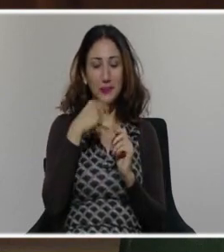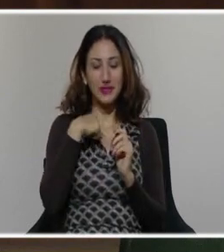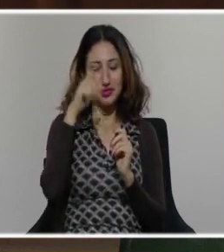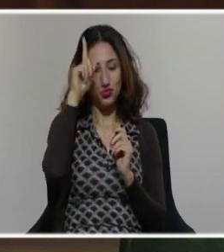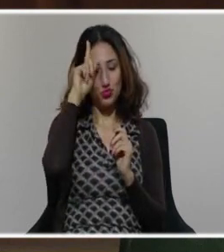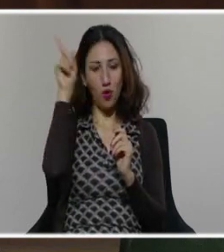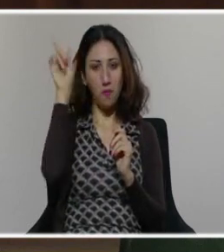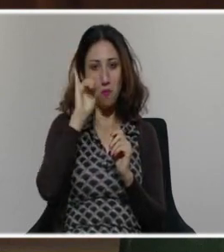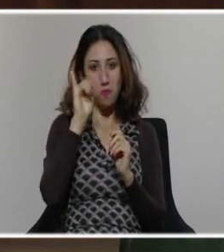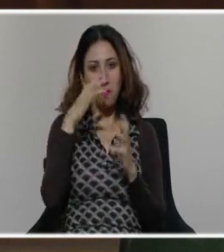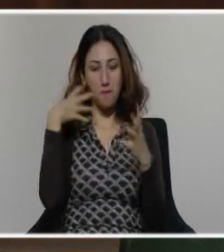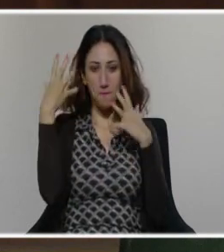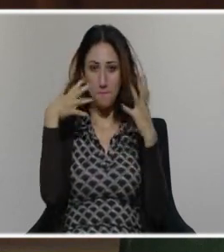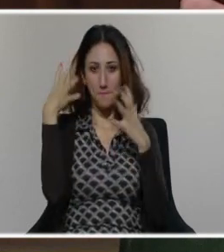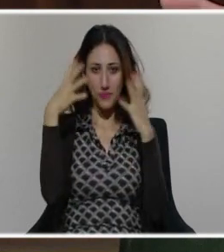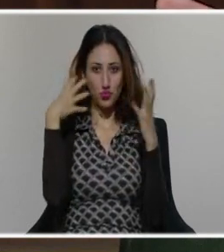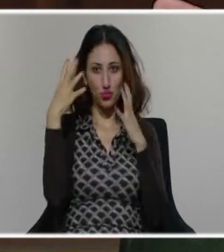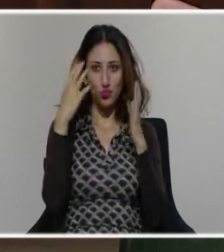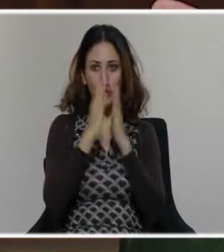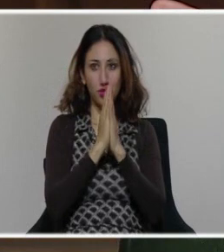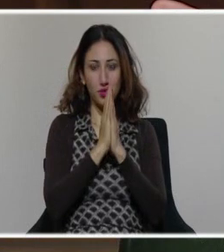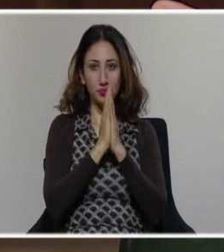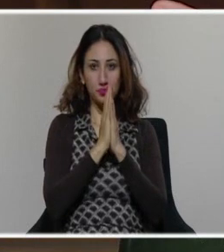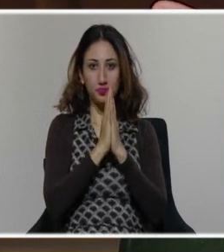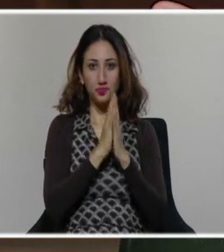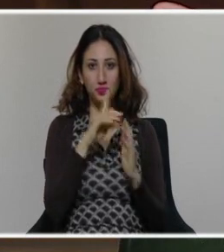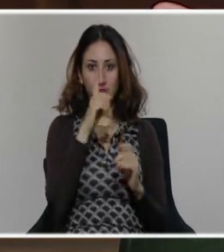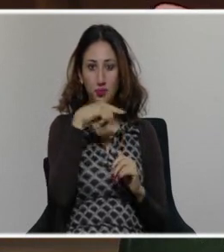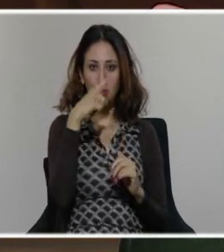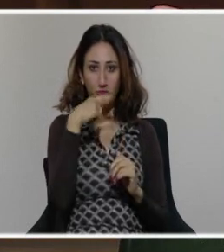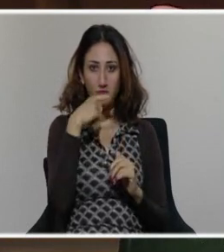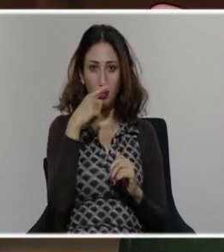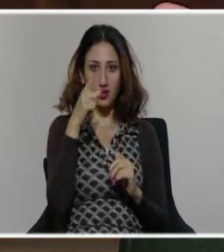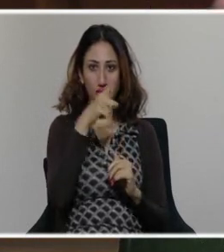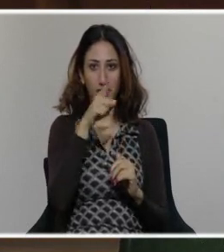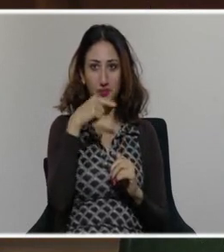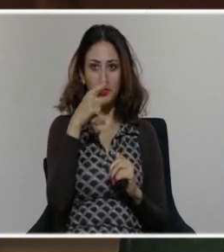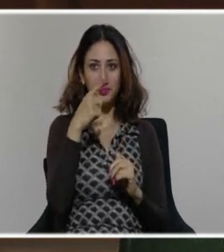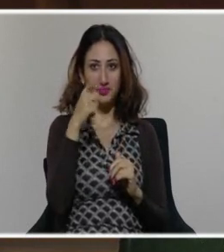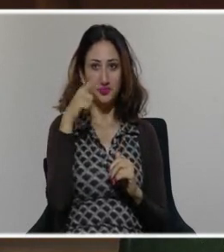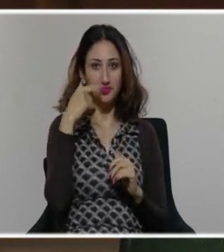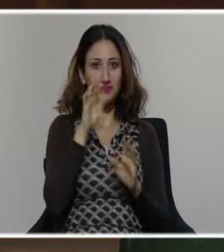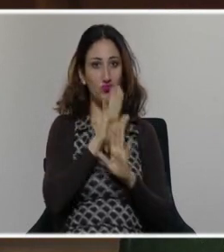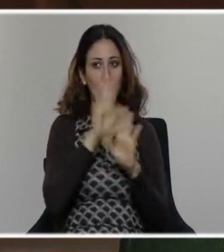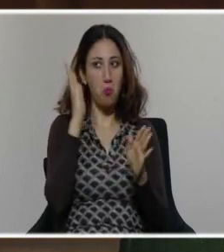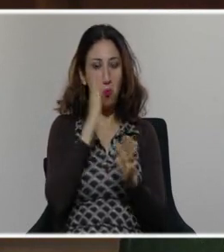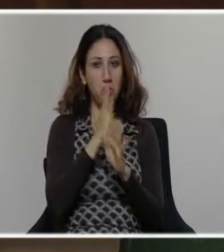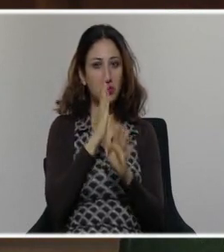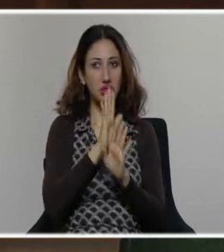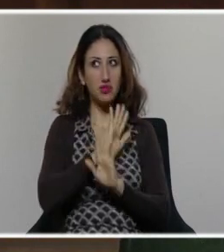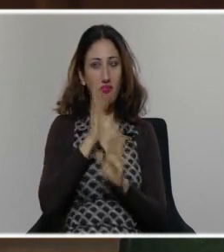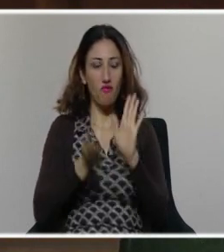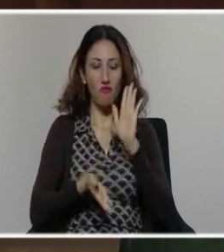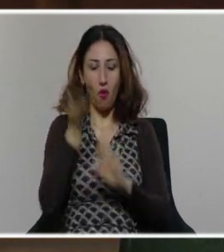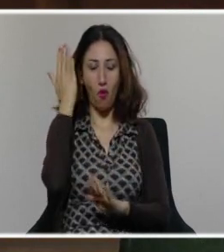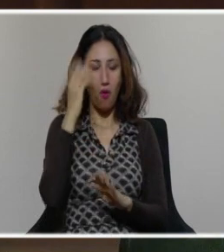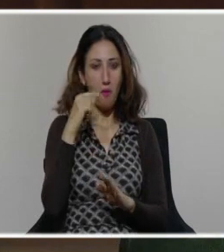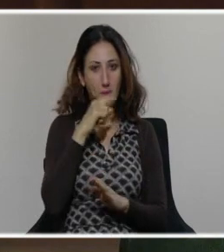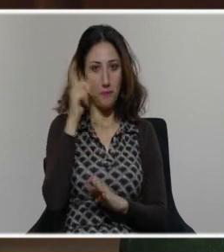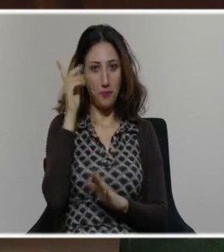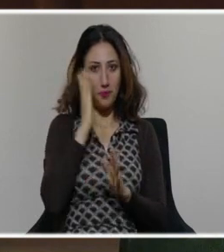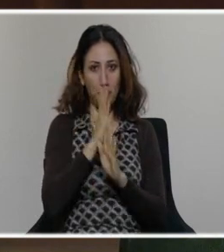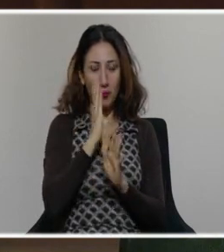موجودة. كانت حلوة. بصي بصي، شايفة يا فادية، بقول لسه بقول فادية عبد الغني مدام رجاء قالت فظيعة، والحاج رشوان قال لك هايلة. طبعا